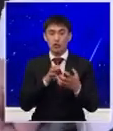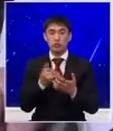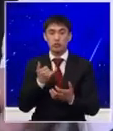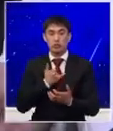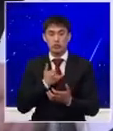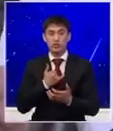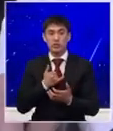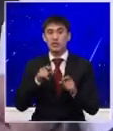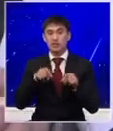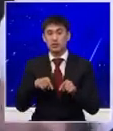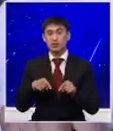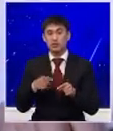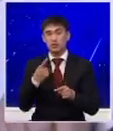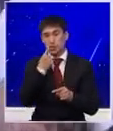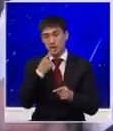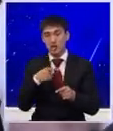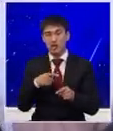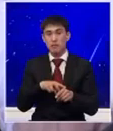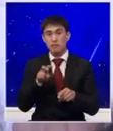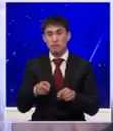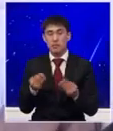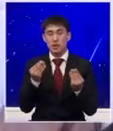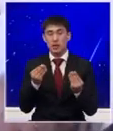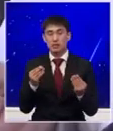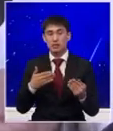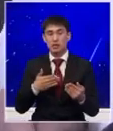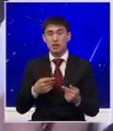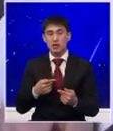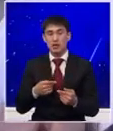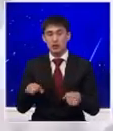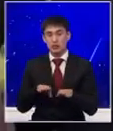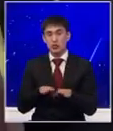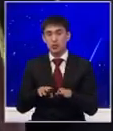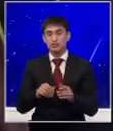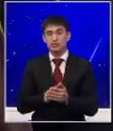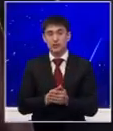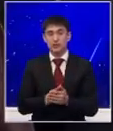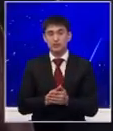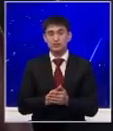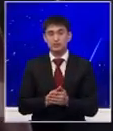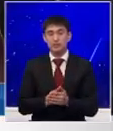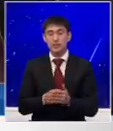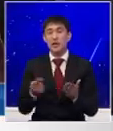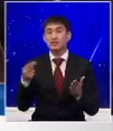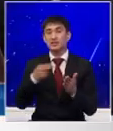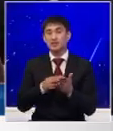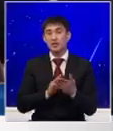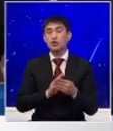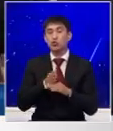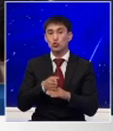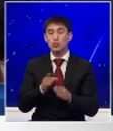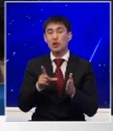на тройку сели, сюда доехали, и прекрасно, и отсюда точно так же. Цены умеренные, доступные